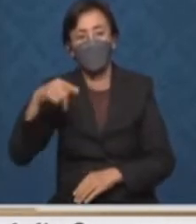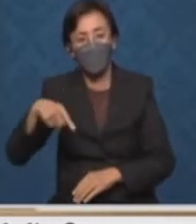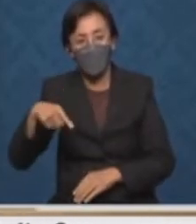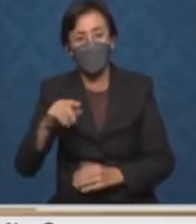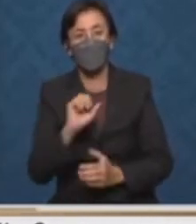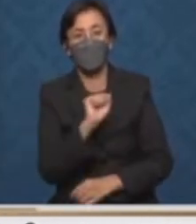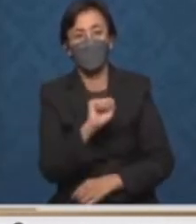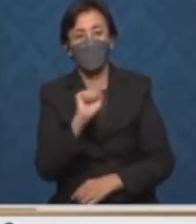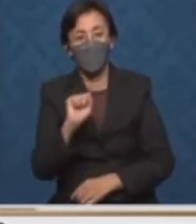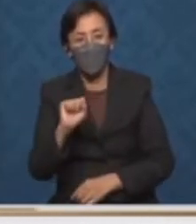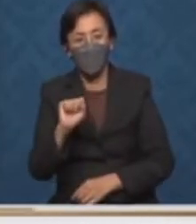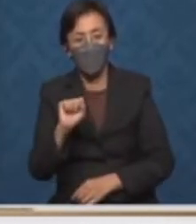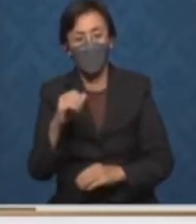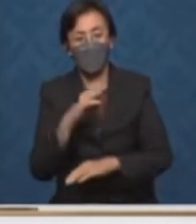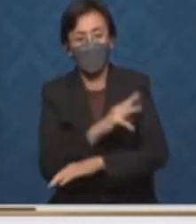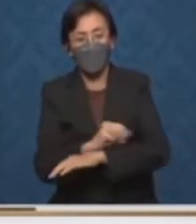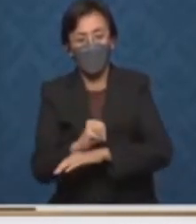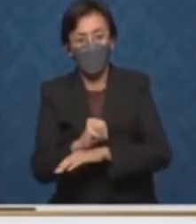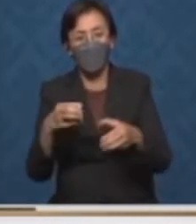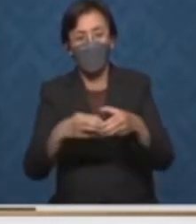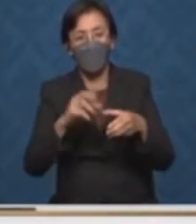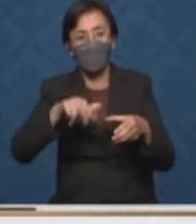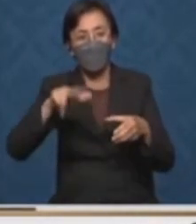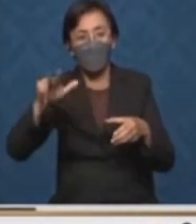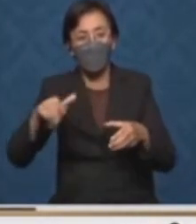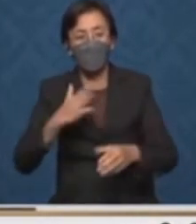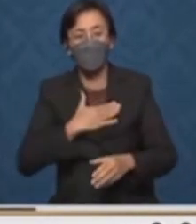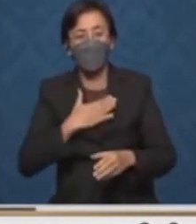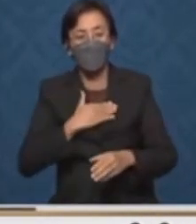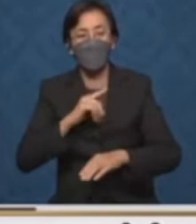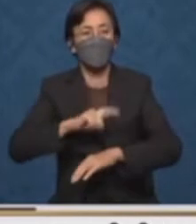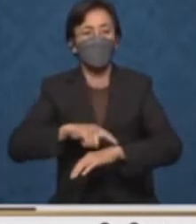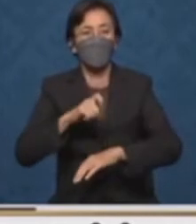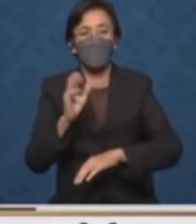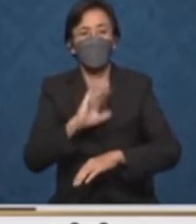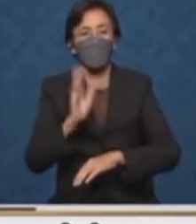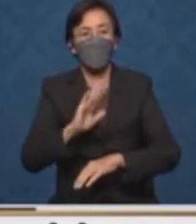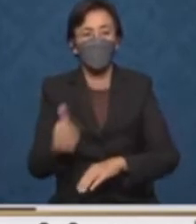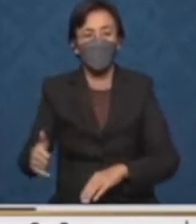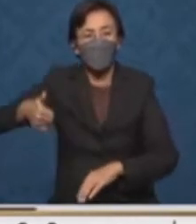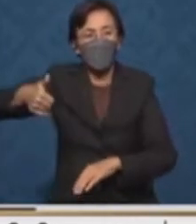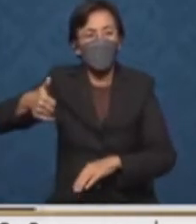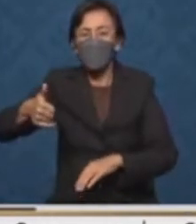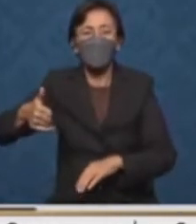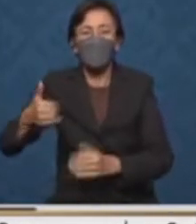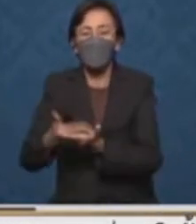ชิกสภาผู้แทนราษฎรจังหวัดมหาสารคามพรรคเพื่อไทยผมไม่อยากเสียเวลาประธานครับพวกตัวประกอบ10บาทเนี่ย